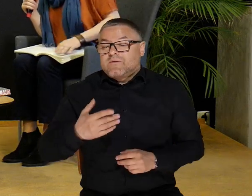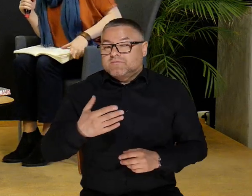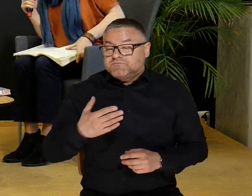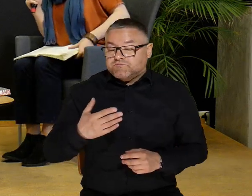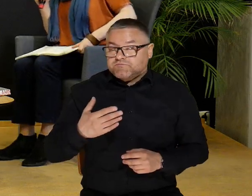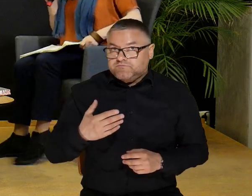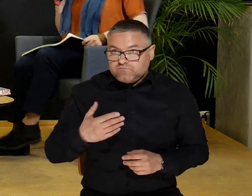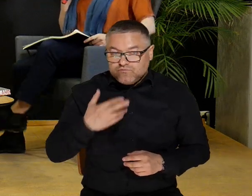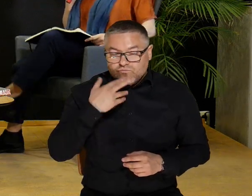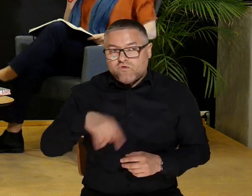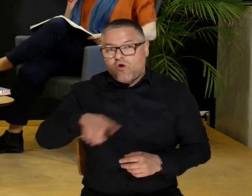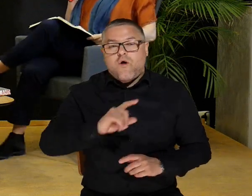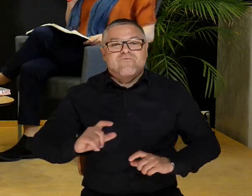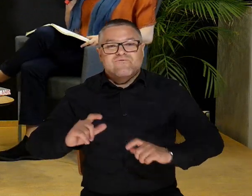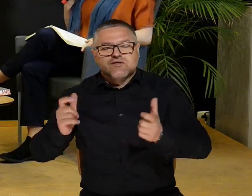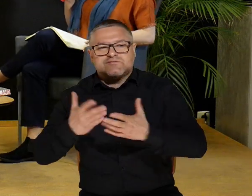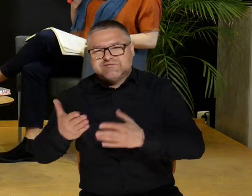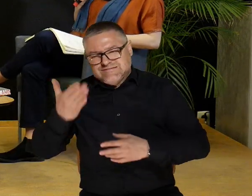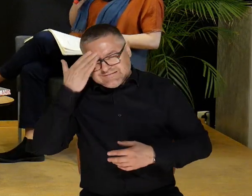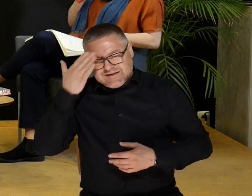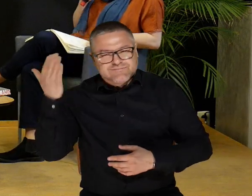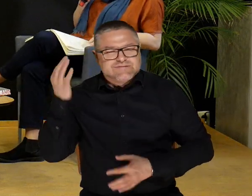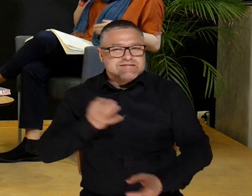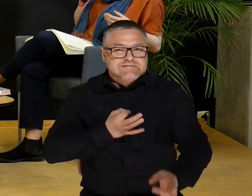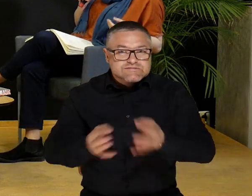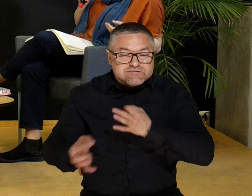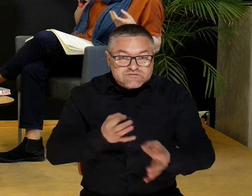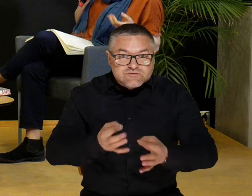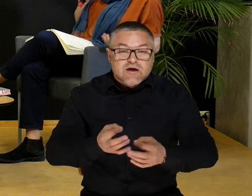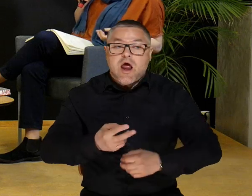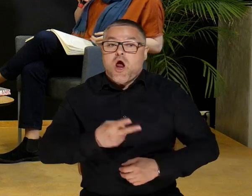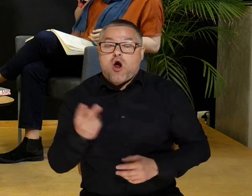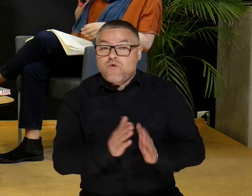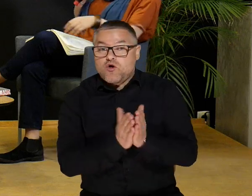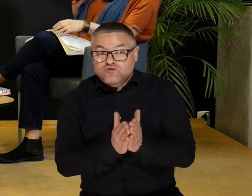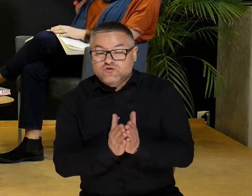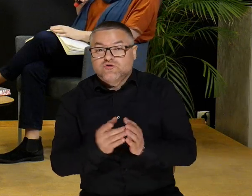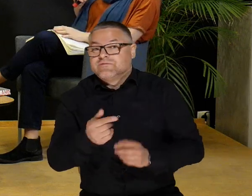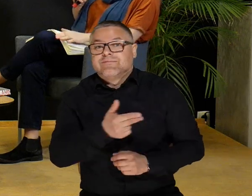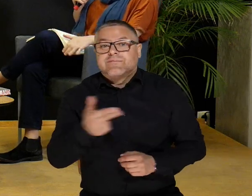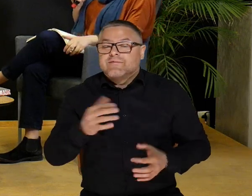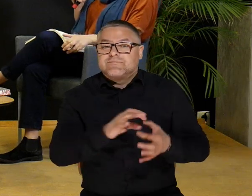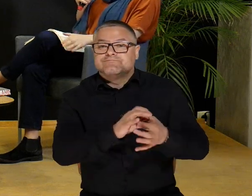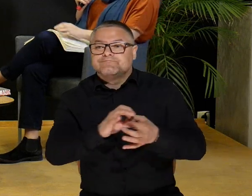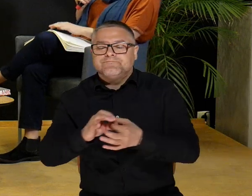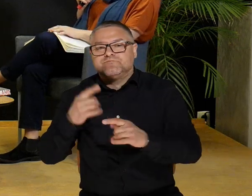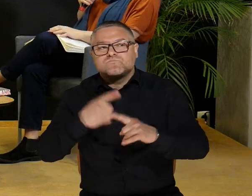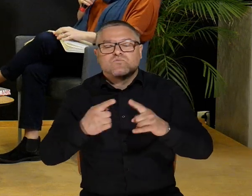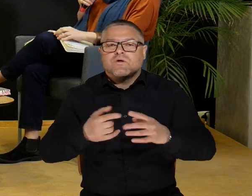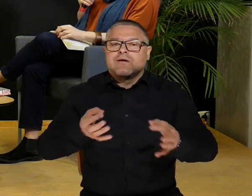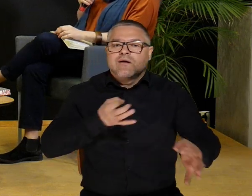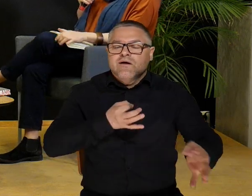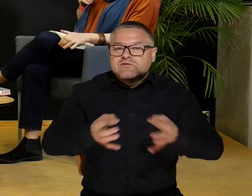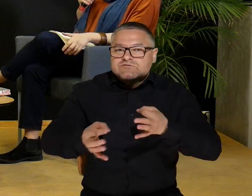o tych wydarzeniach, które znamy z historii, to one obie jakby są, pojawiają się w kontekście takiej, no powiedzmy,